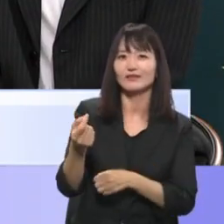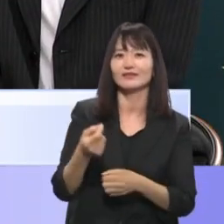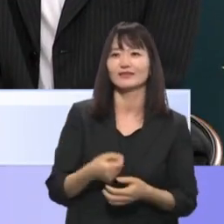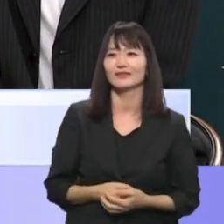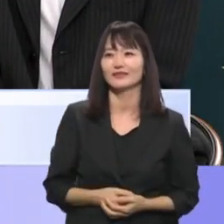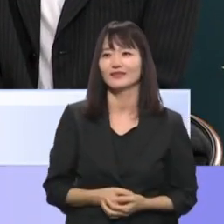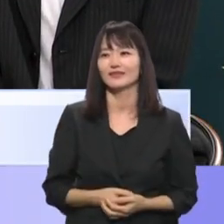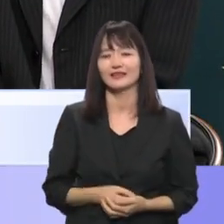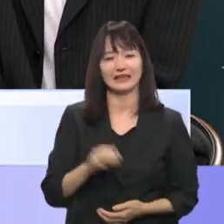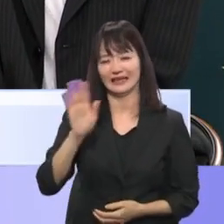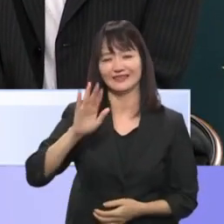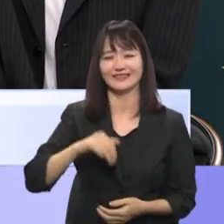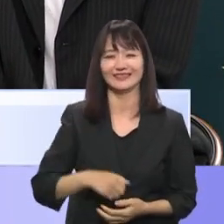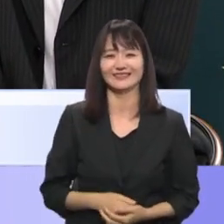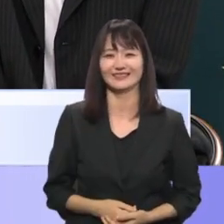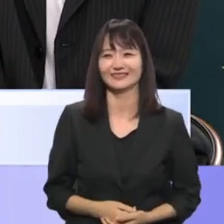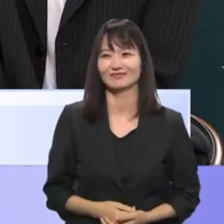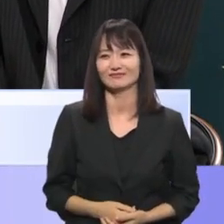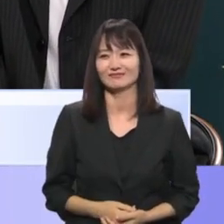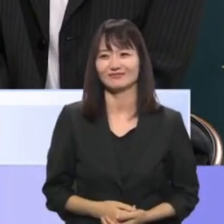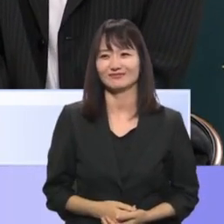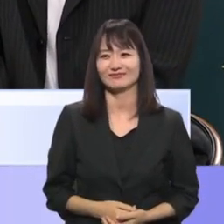근데 또